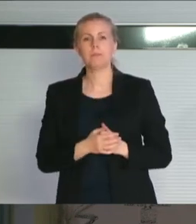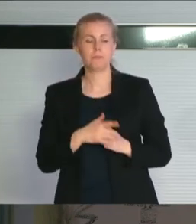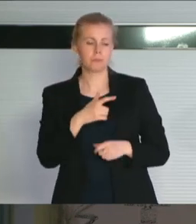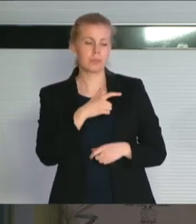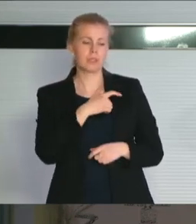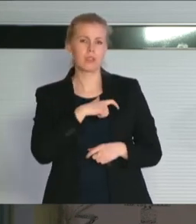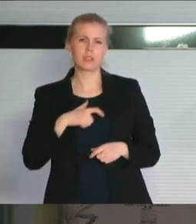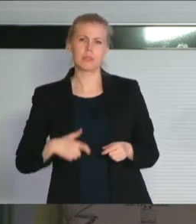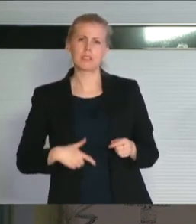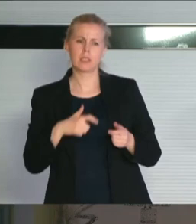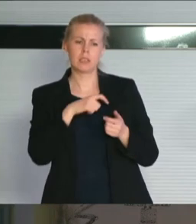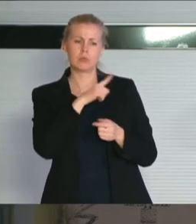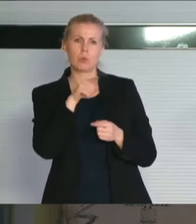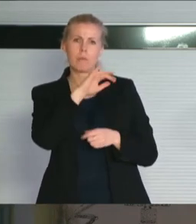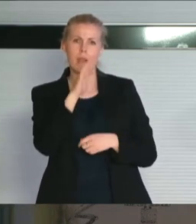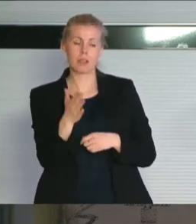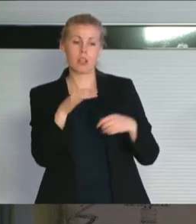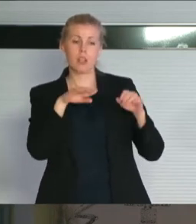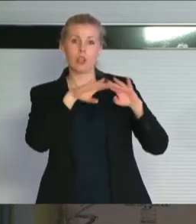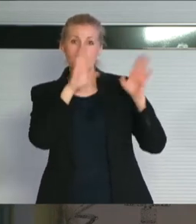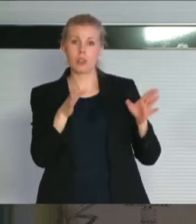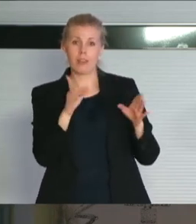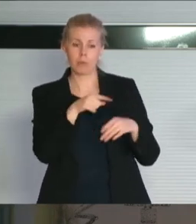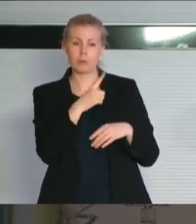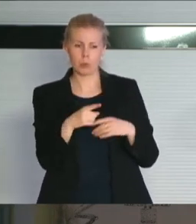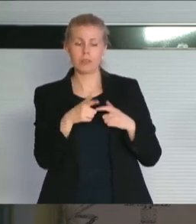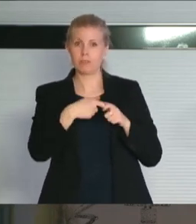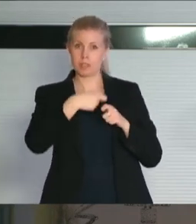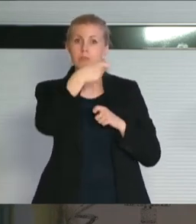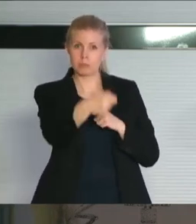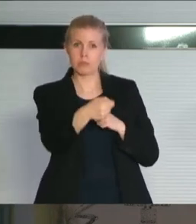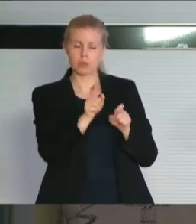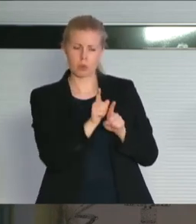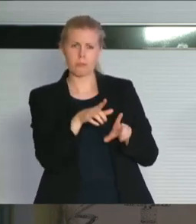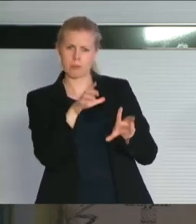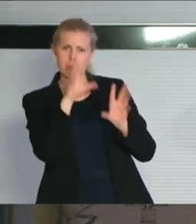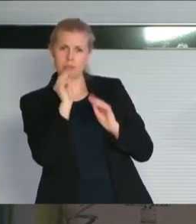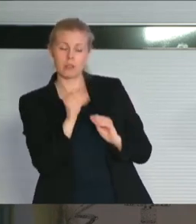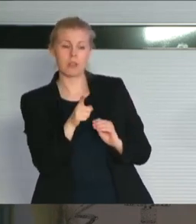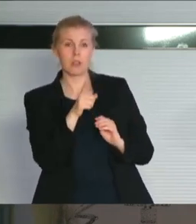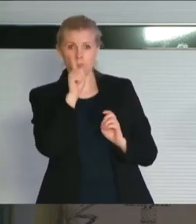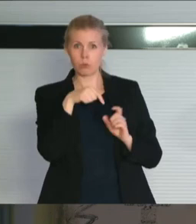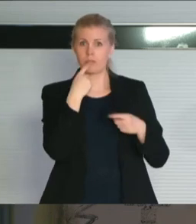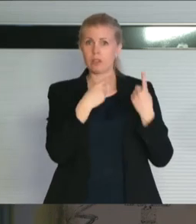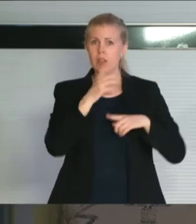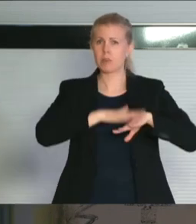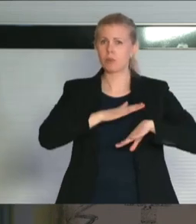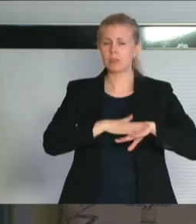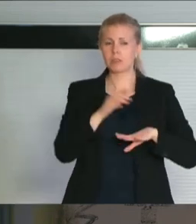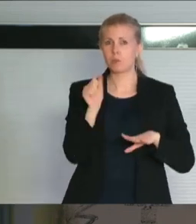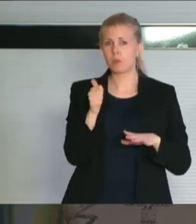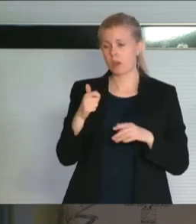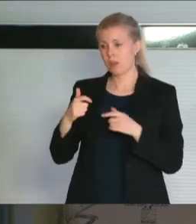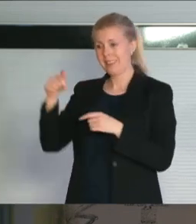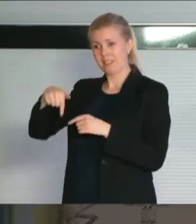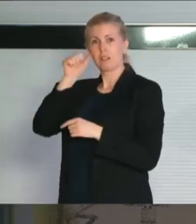Solberg, hytteforbudet, det videreføres etter hva vi forstår. Kan du fortelle litt om begrunnelsen for det nå? Hva vi snakket med helsemyndighetene